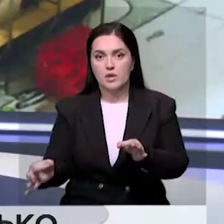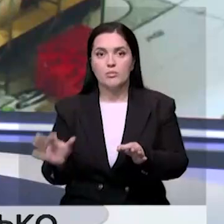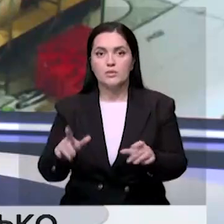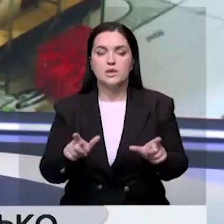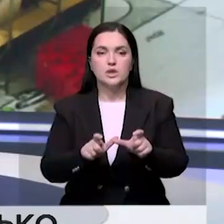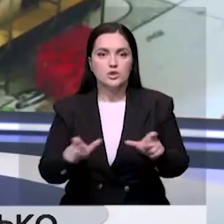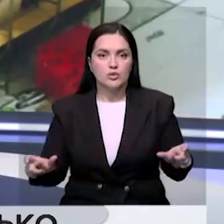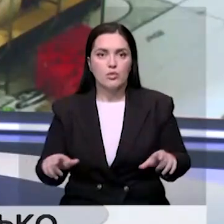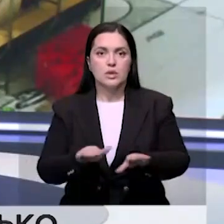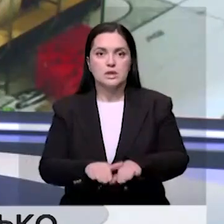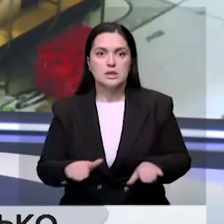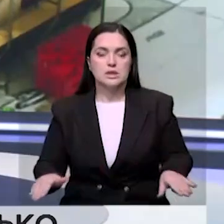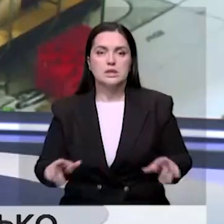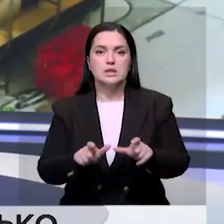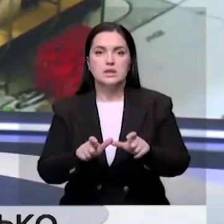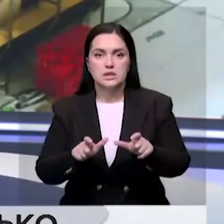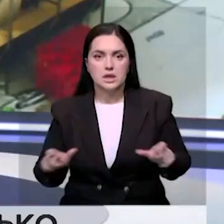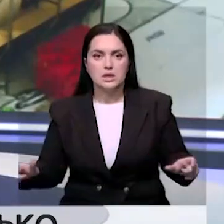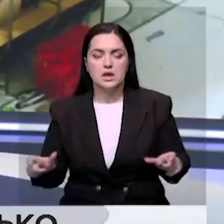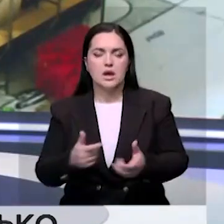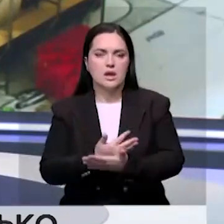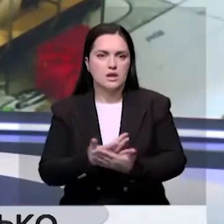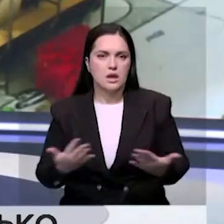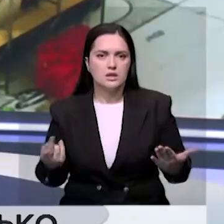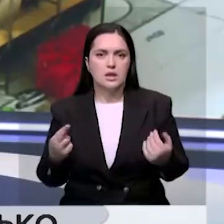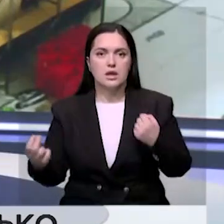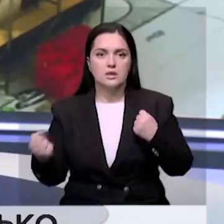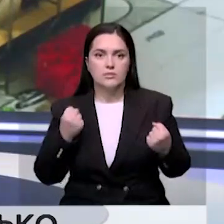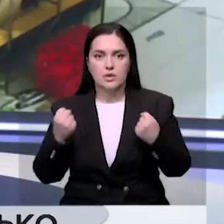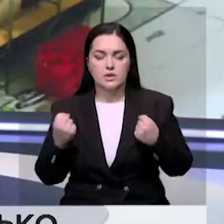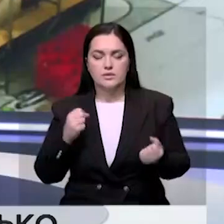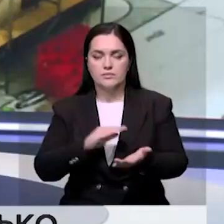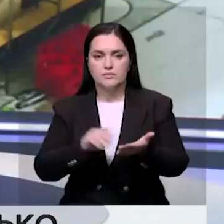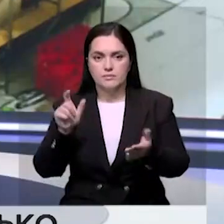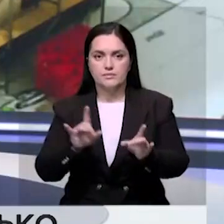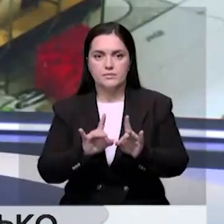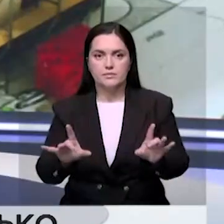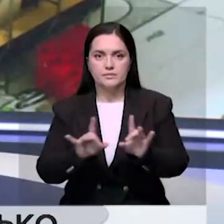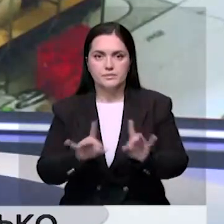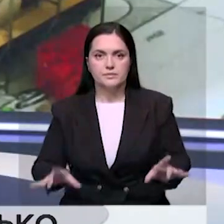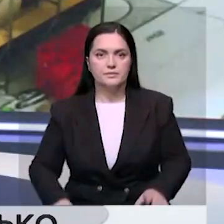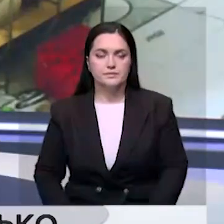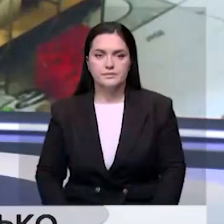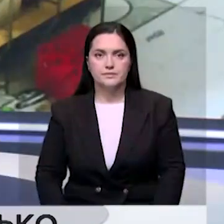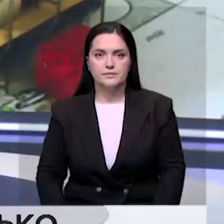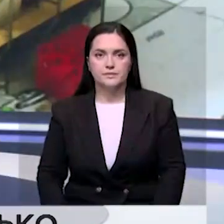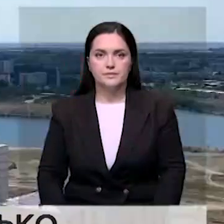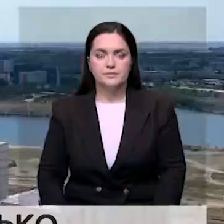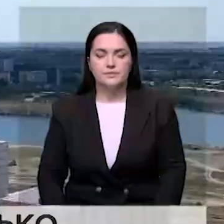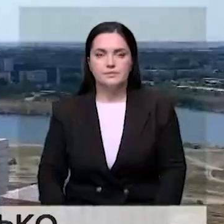88. В новом районе возведут школы, детские сады, объекты культуры и спорта. Елизавета Шалина продолжит тему.